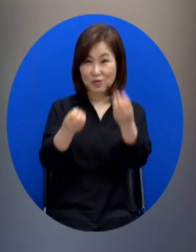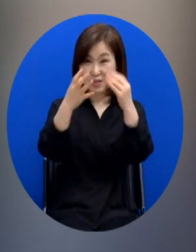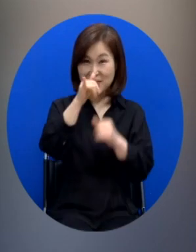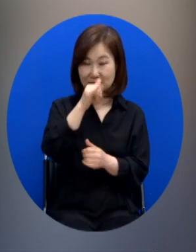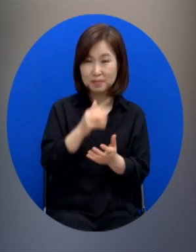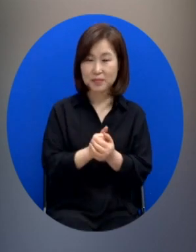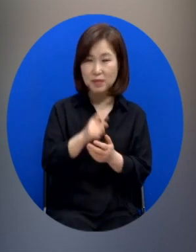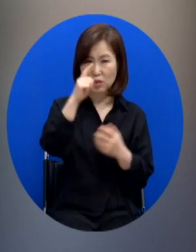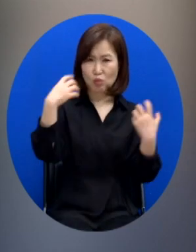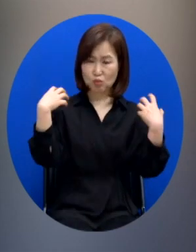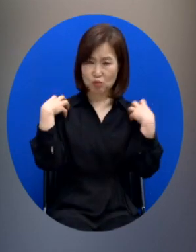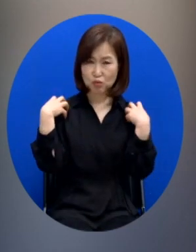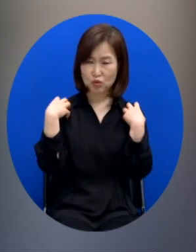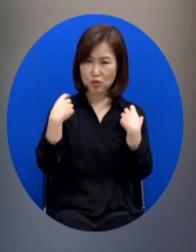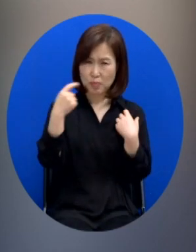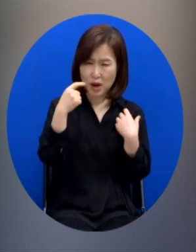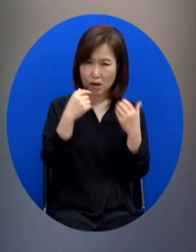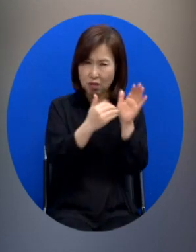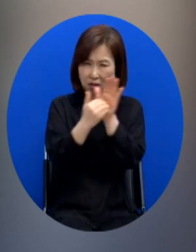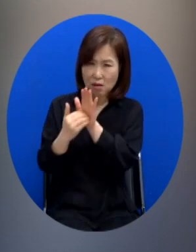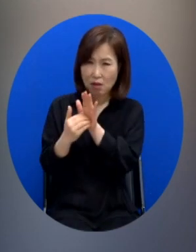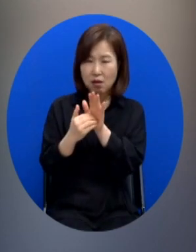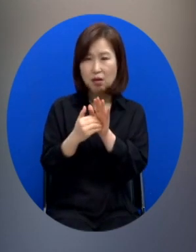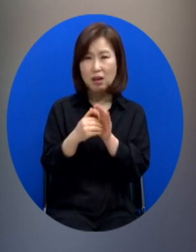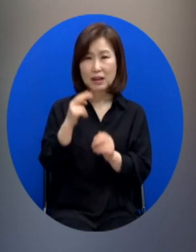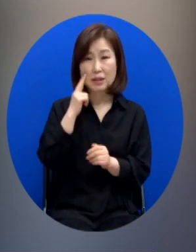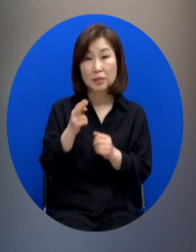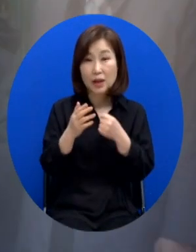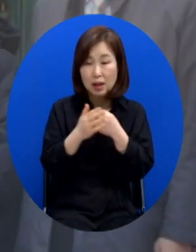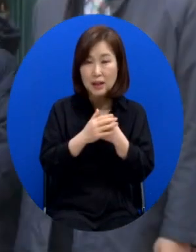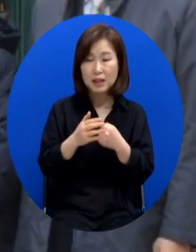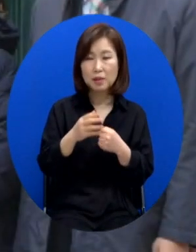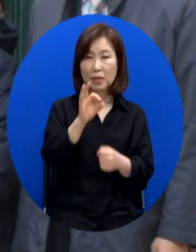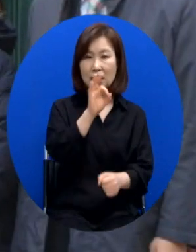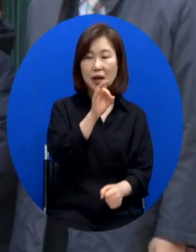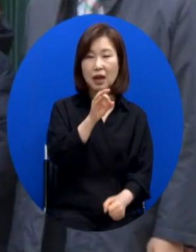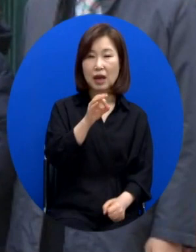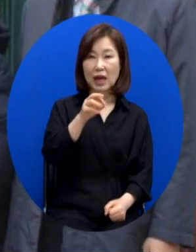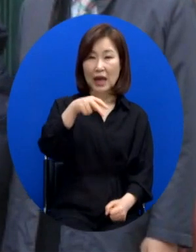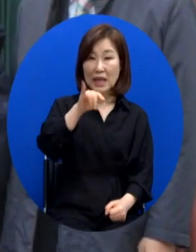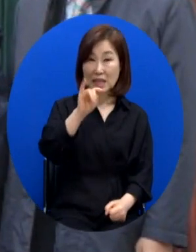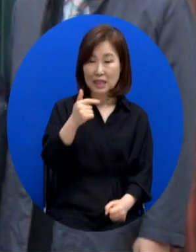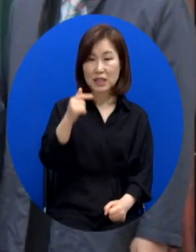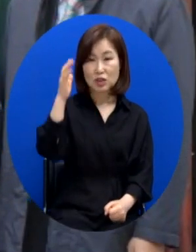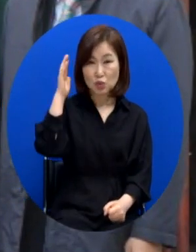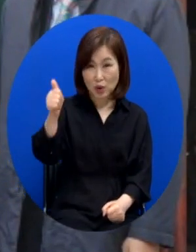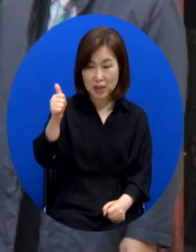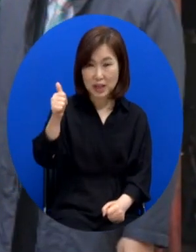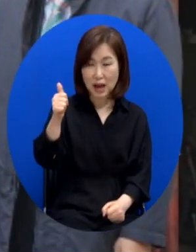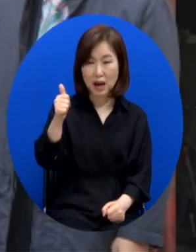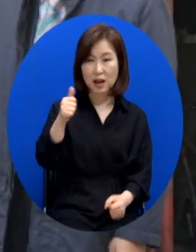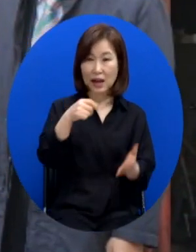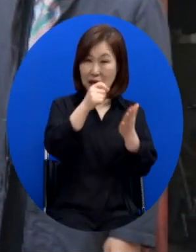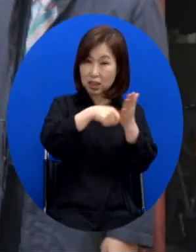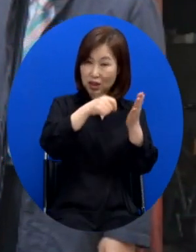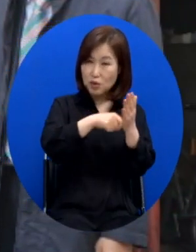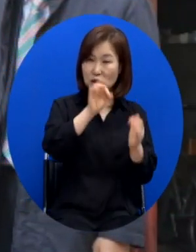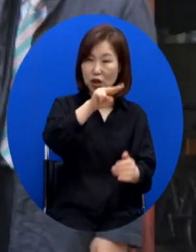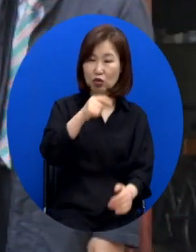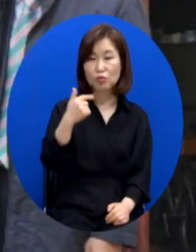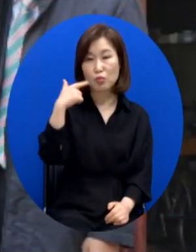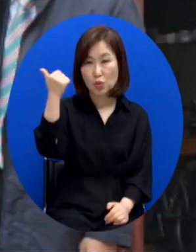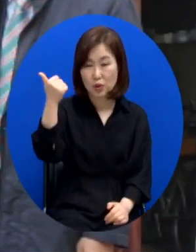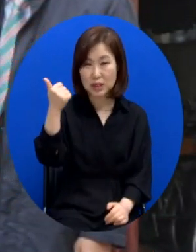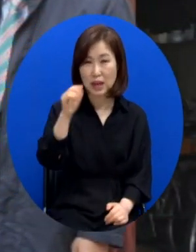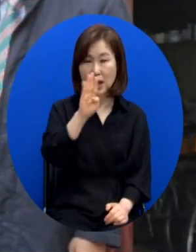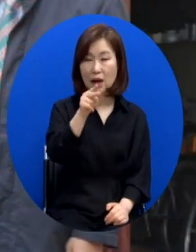정부의 코로나19 방역 지침 강화로 현장에는 예장통합총회 신정호 총회장과 서기 윤석호 목사,